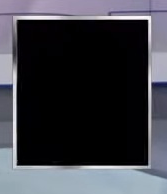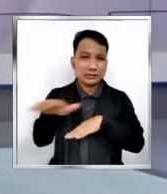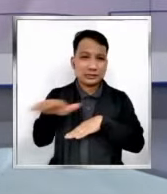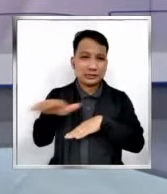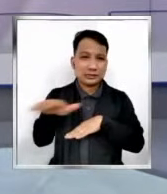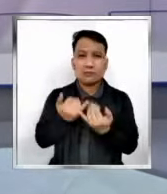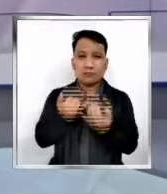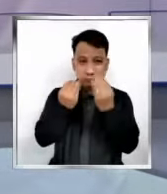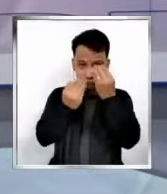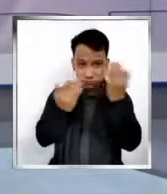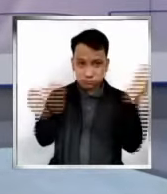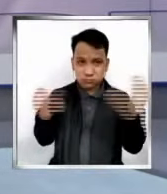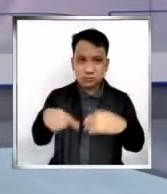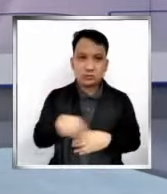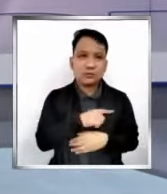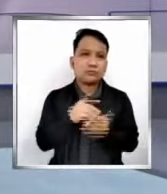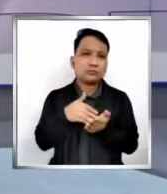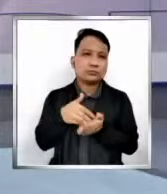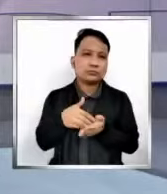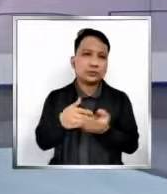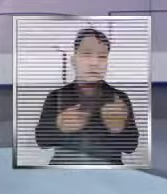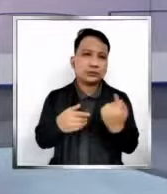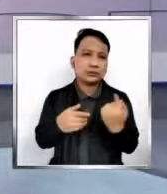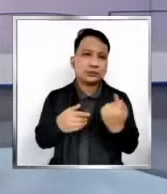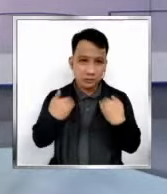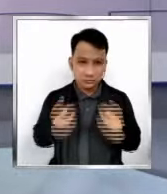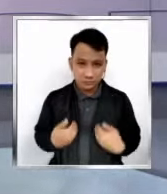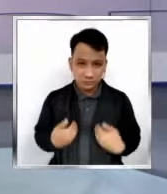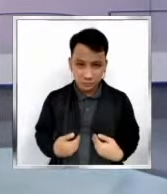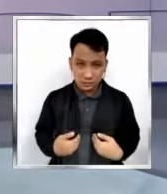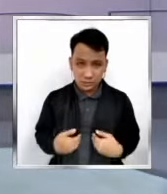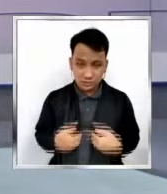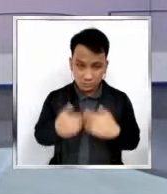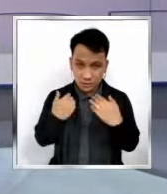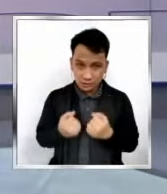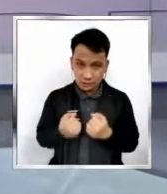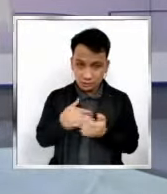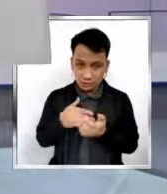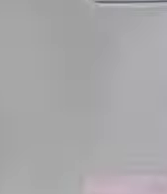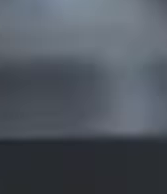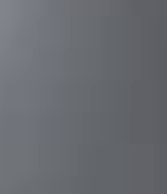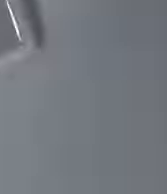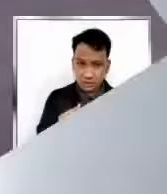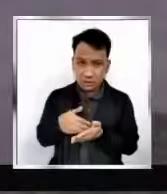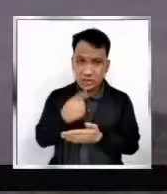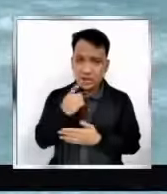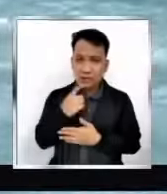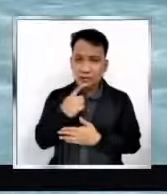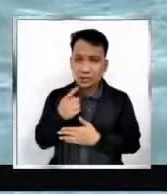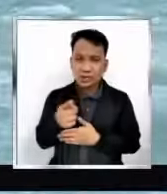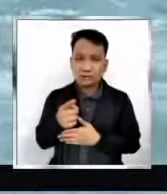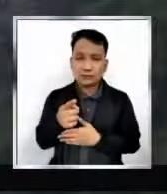pinahihina nito ang immune system ng isang tao. Nakatutok si Rida Reyes.